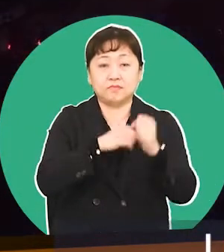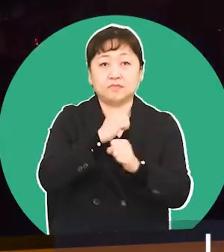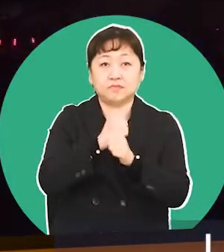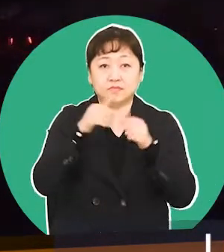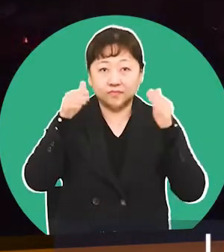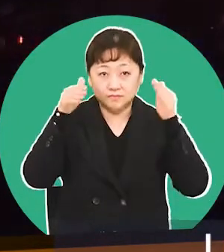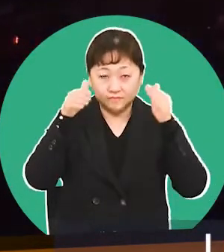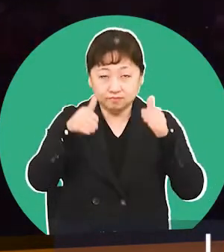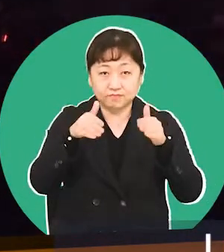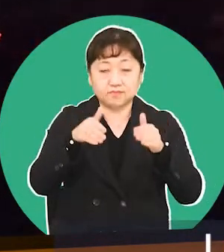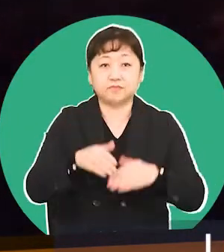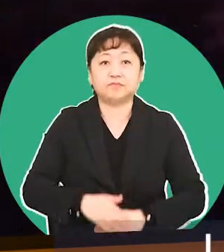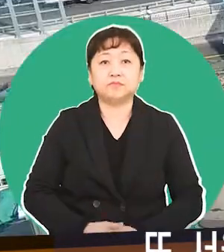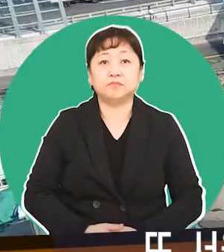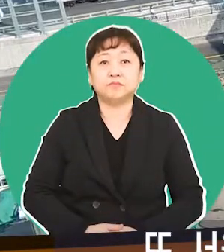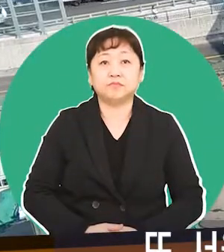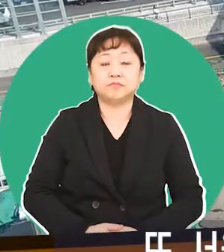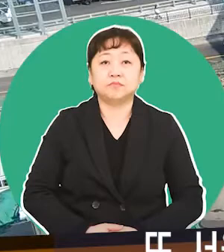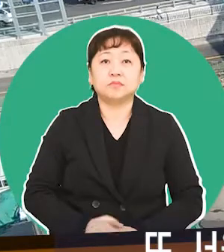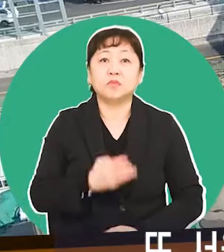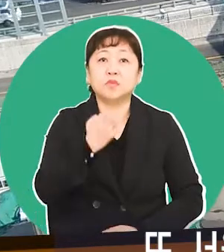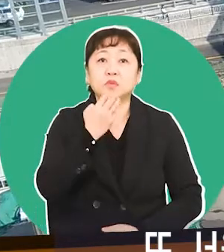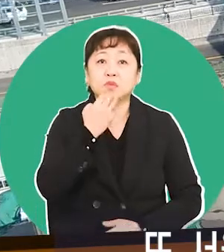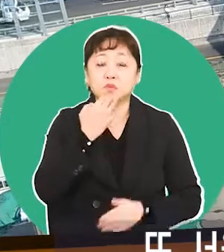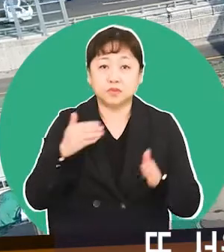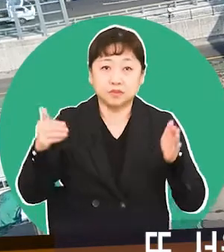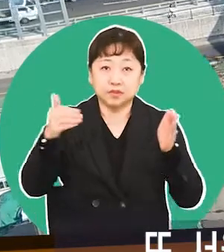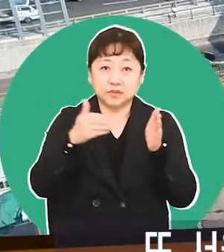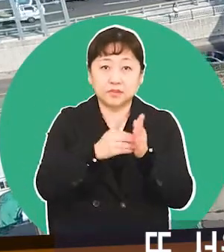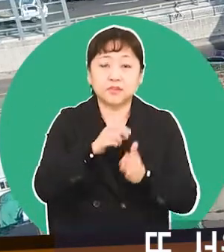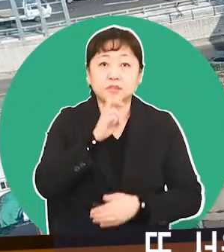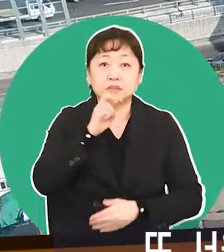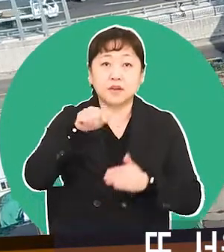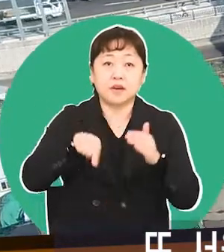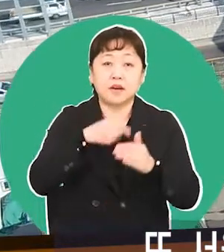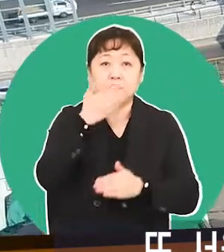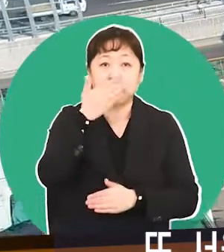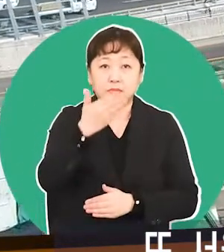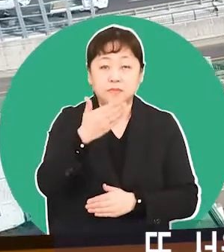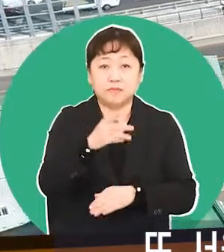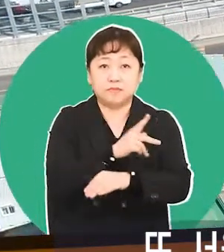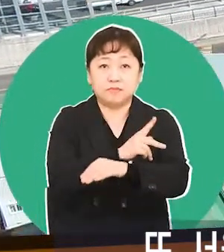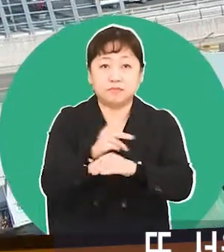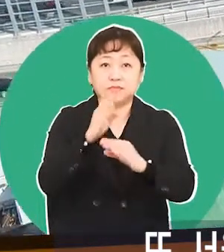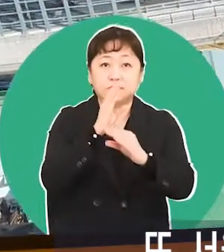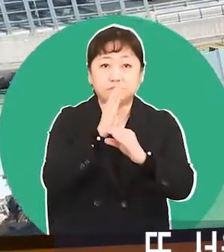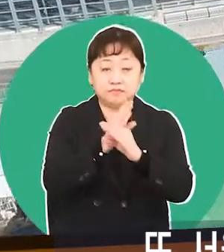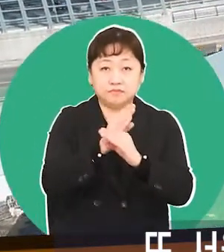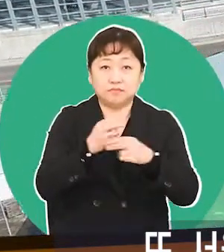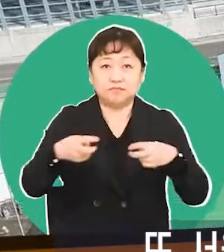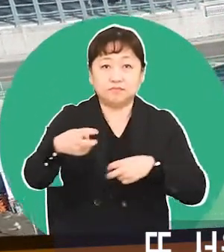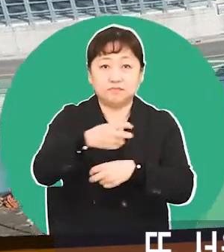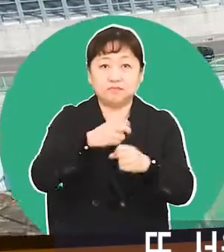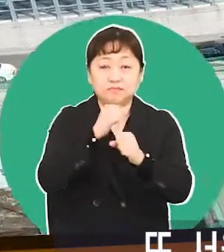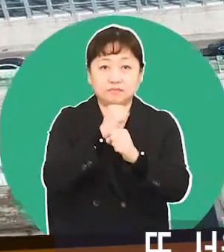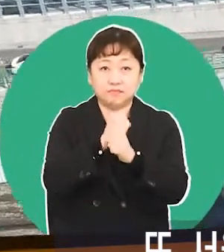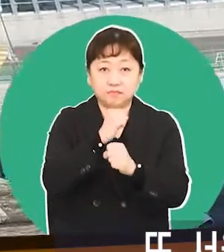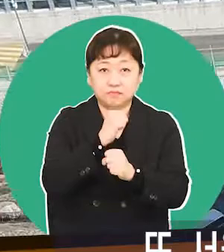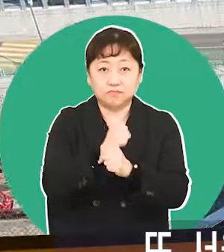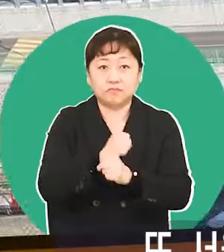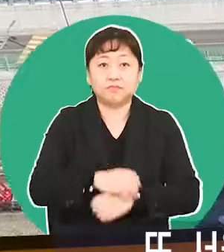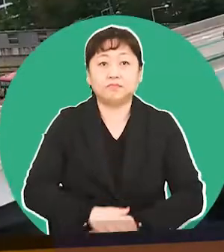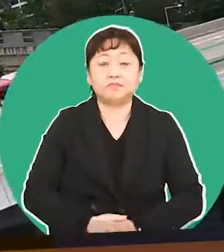집중하고 있습니다 또 서울 도심까지 20분 안에 갈 수 있는 철도 중심의 대중교통 망도 구축